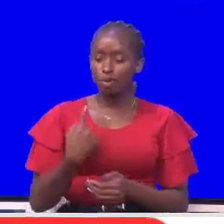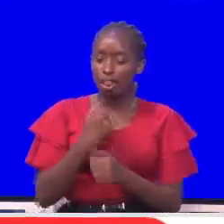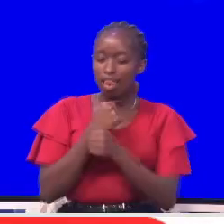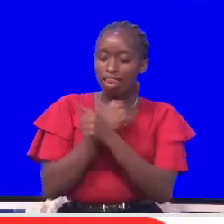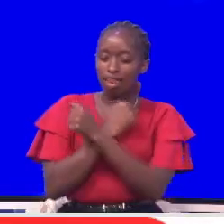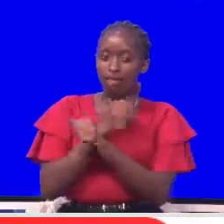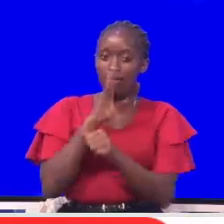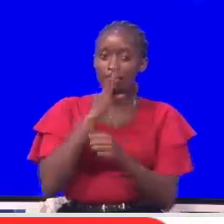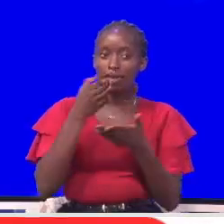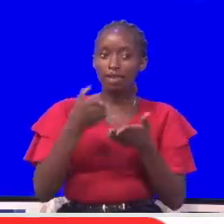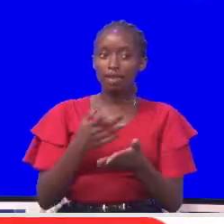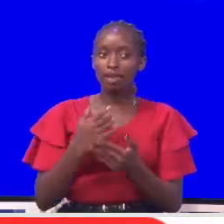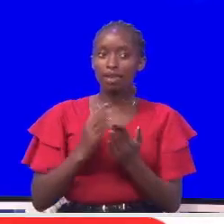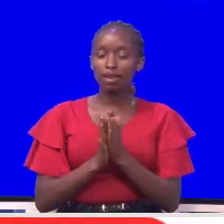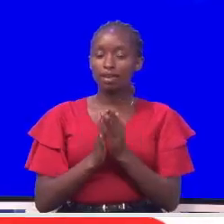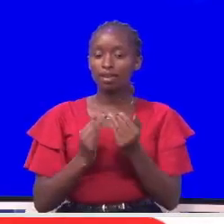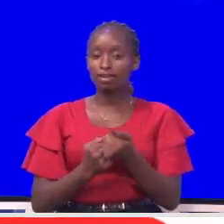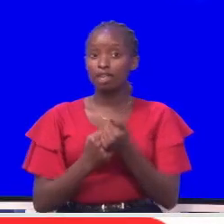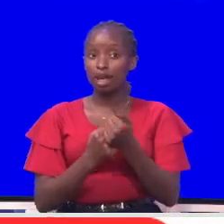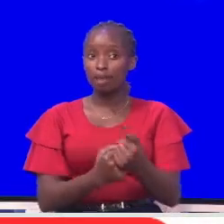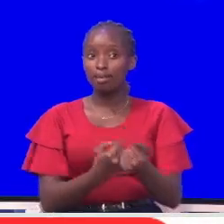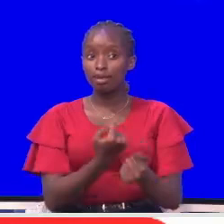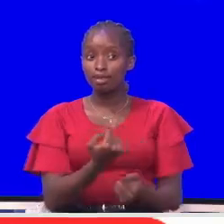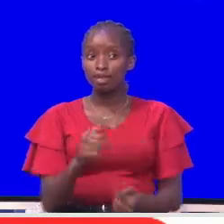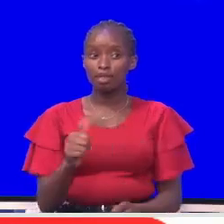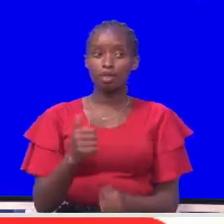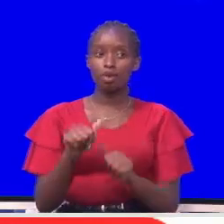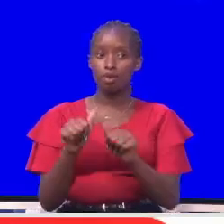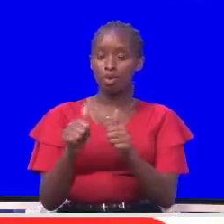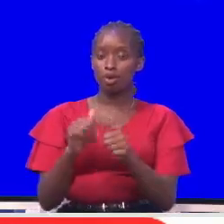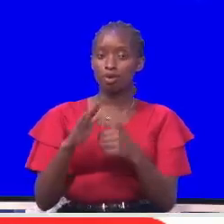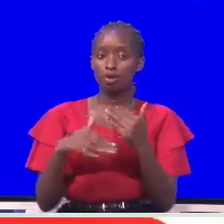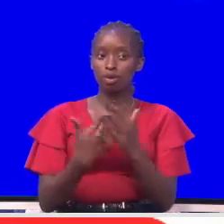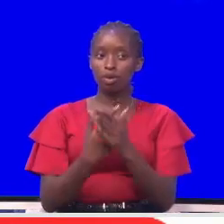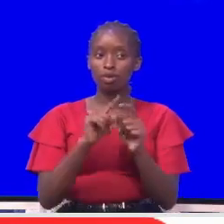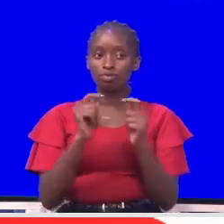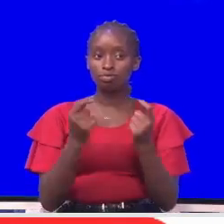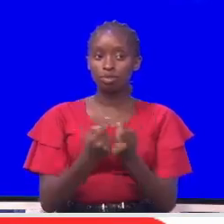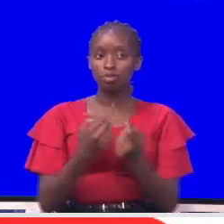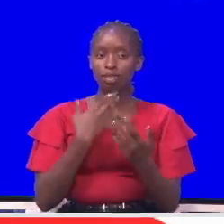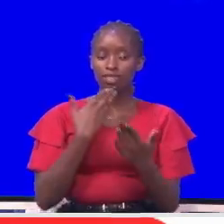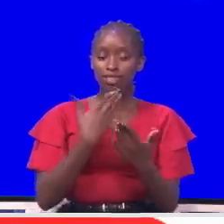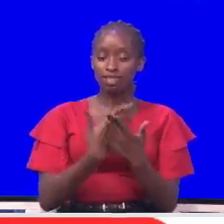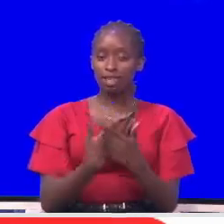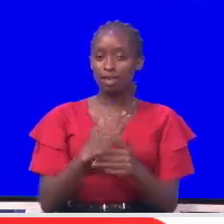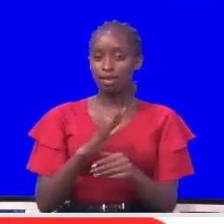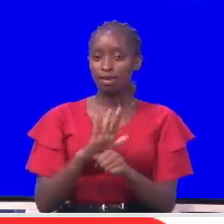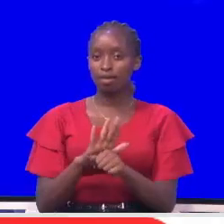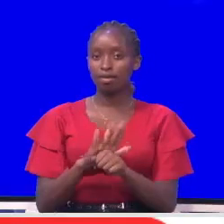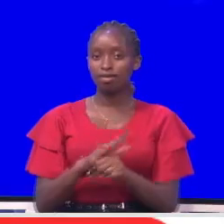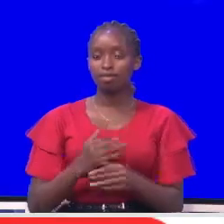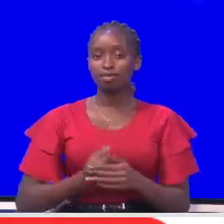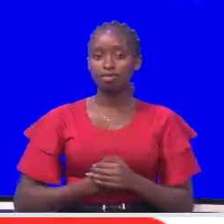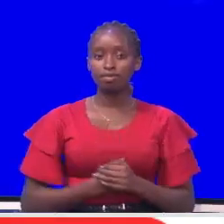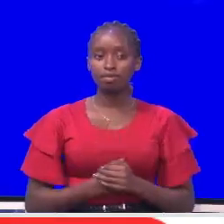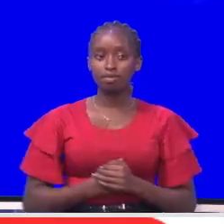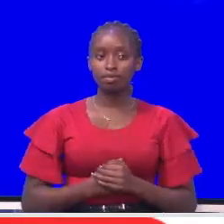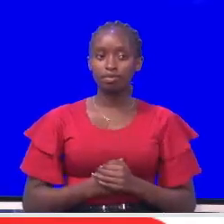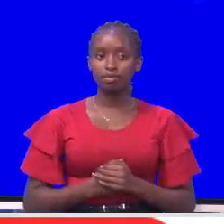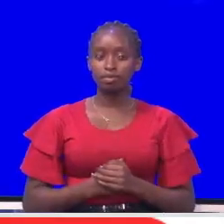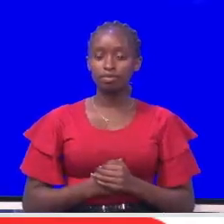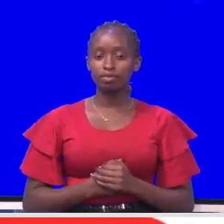here. I think we support each other pretty well. Every team here, thank you so much. Kwa